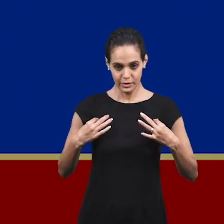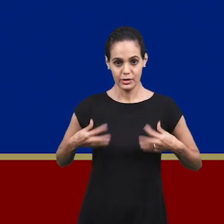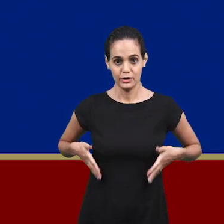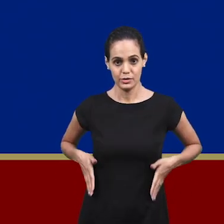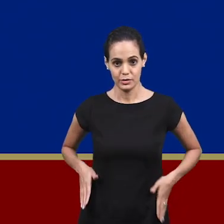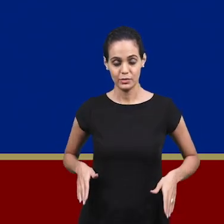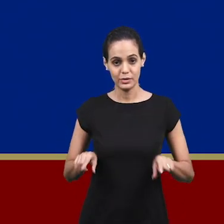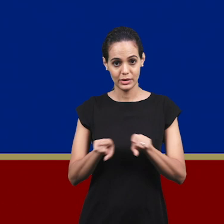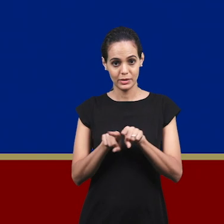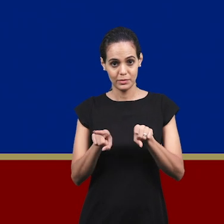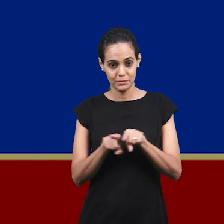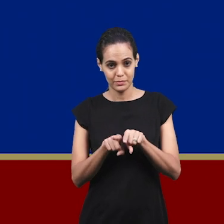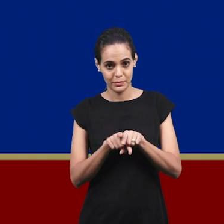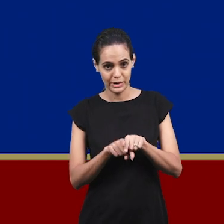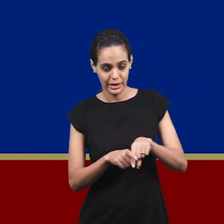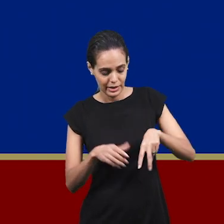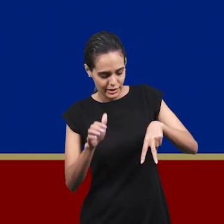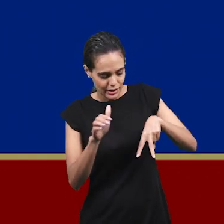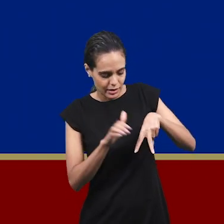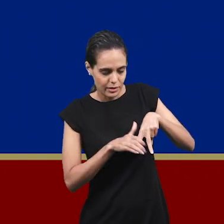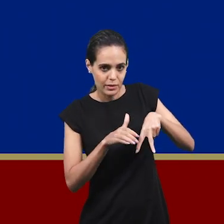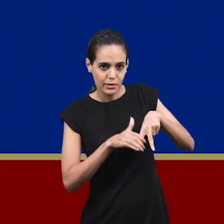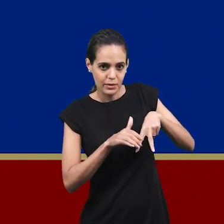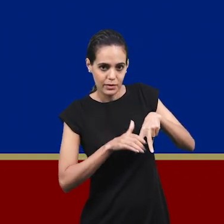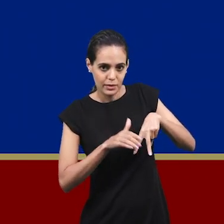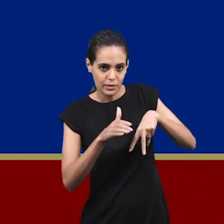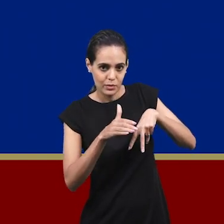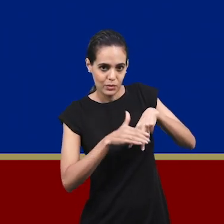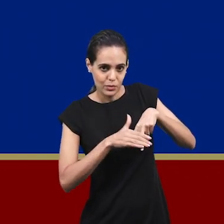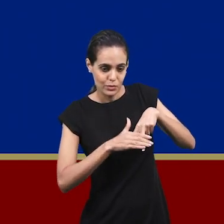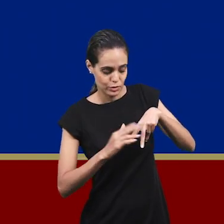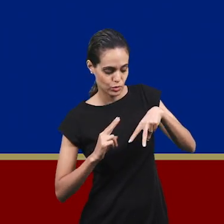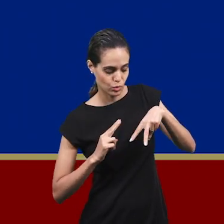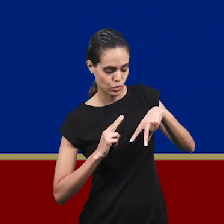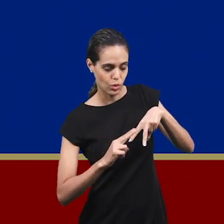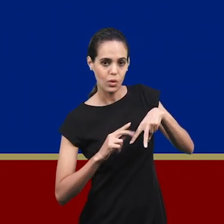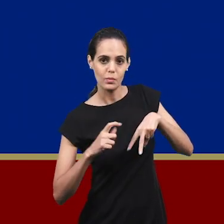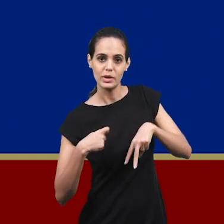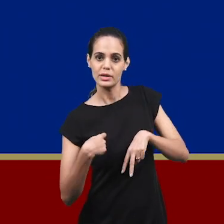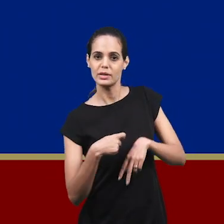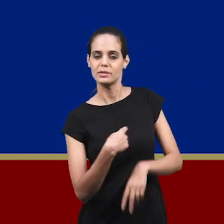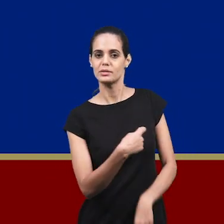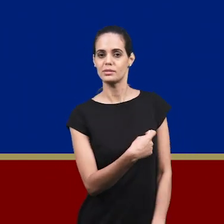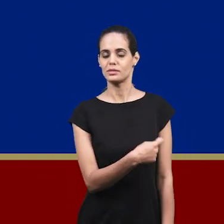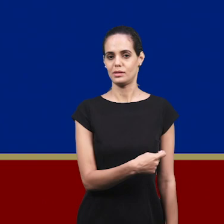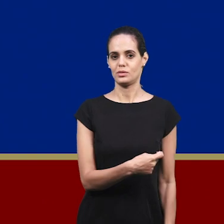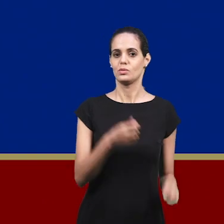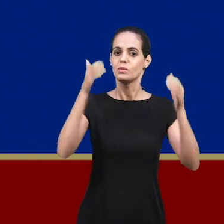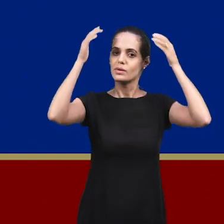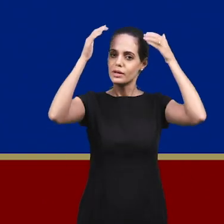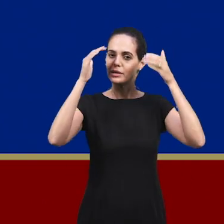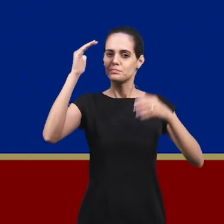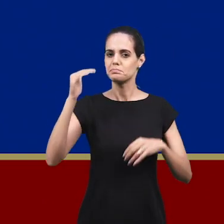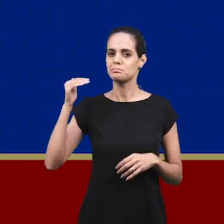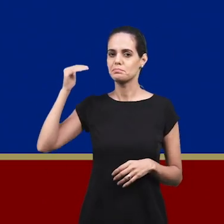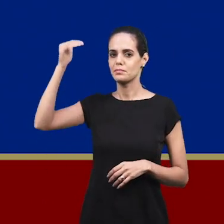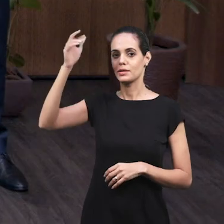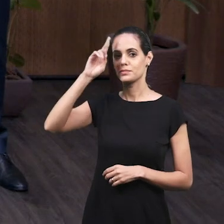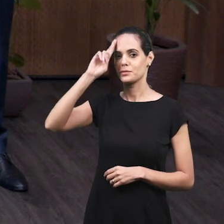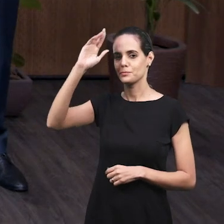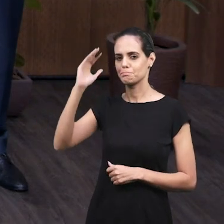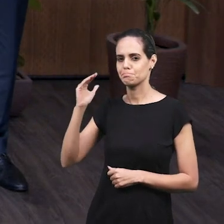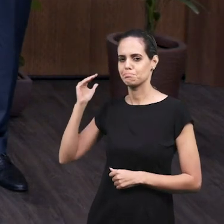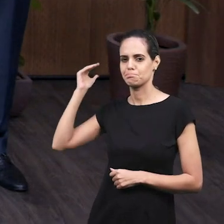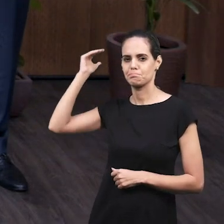cuisse est écrit ce nom, Roi des rois et Seigneur des seigneurs. Gloire au Seigneur Jésus.